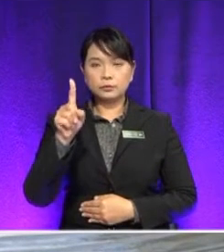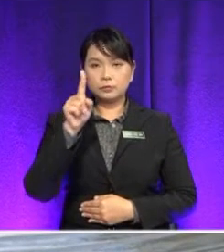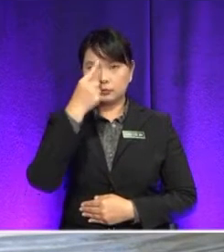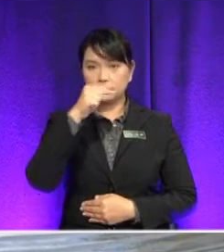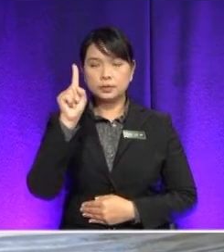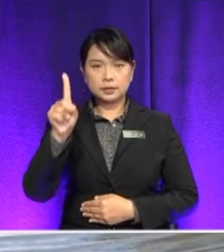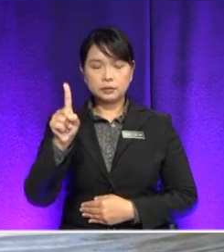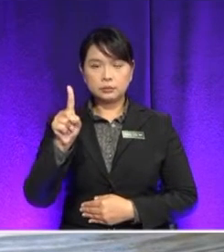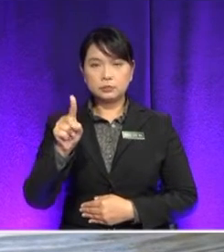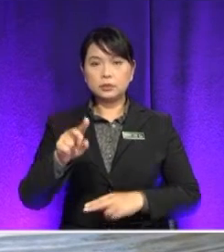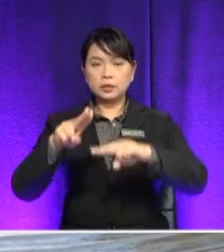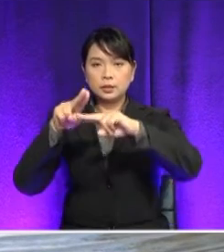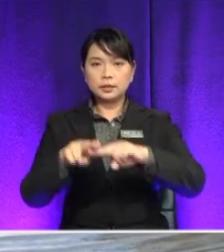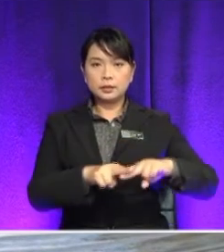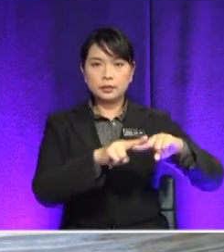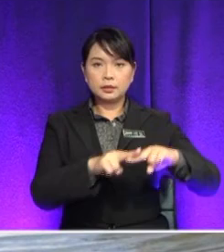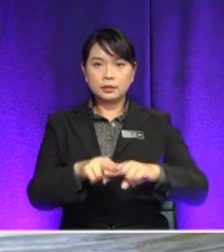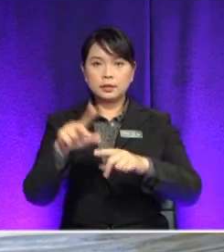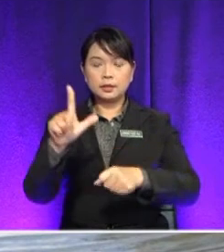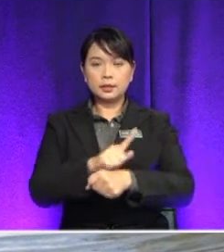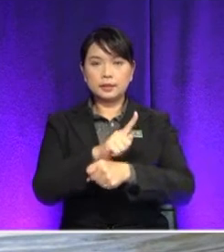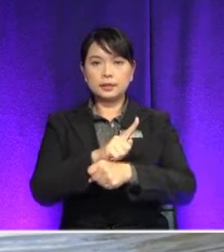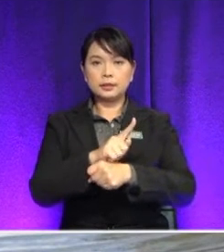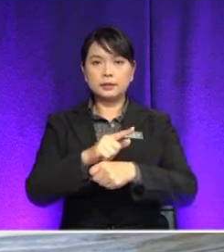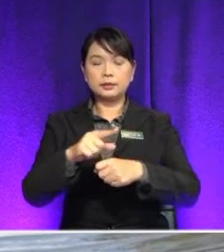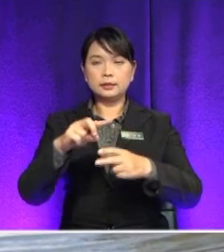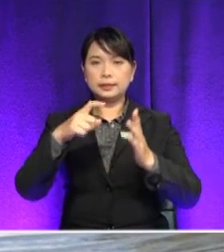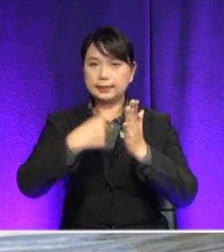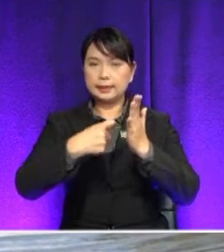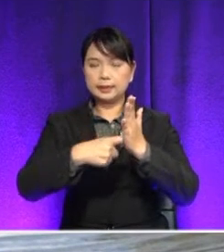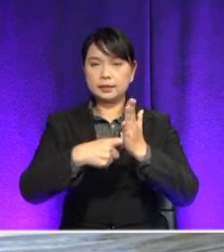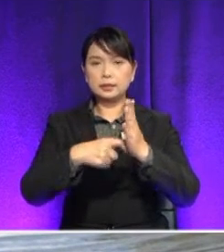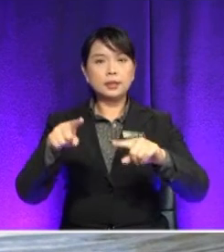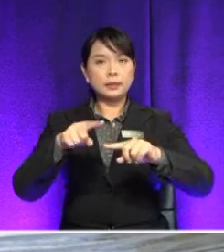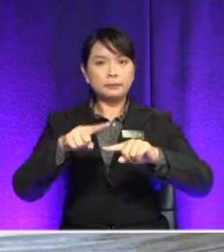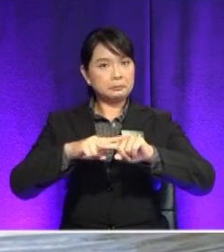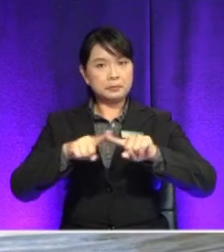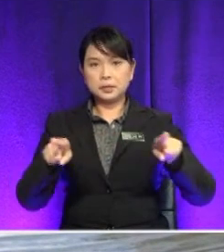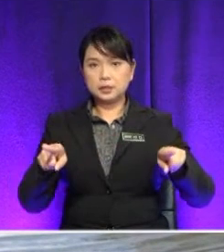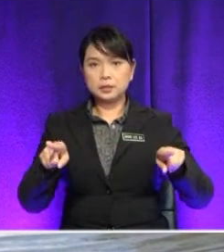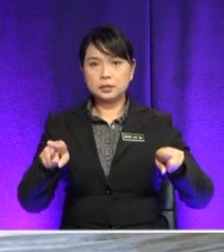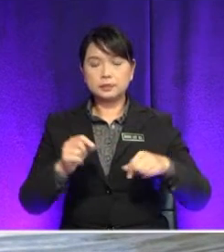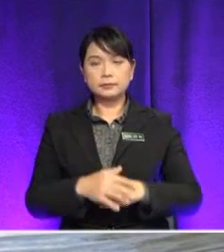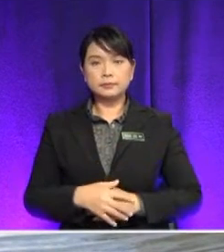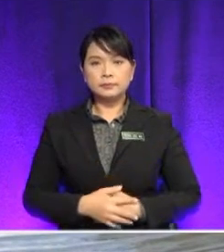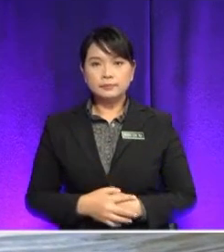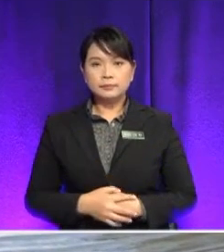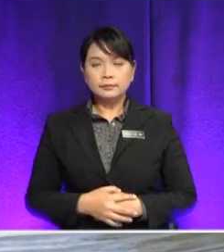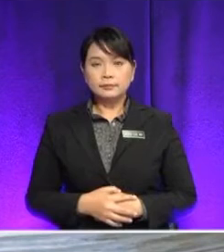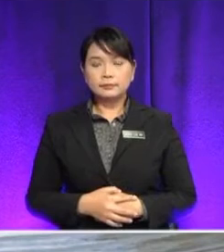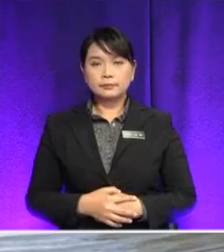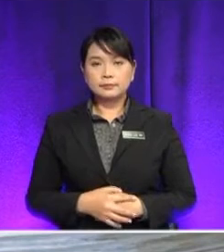dia punya Yani nilai satu oke yakni nilai satu dia separuh Breeze yani.com satulah Oke